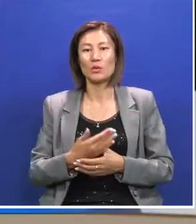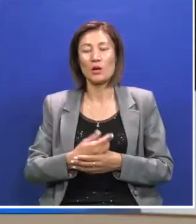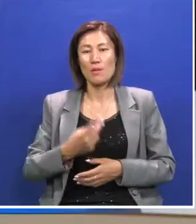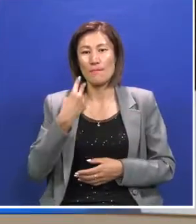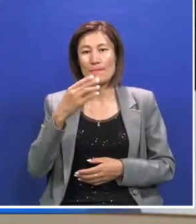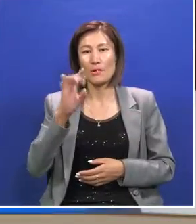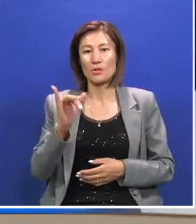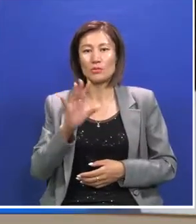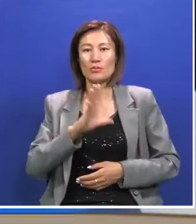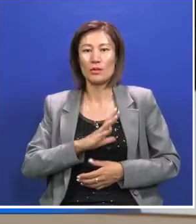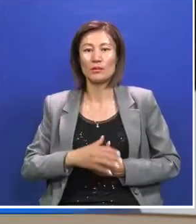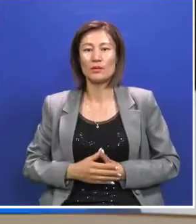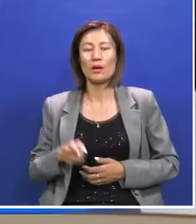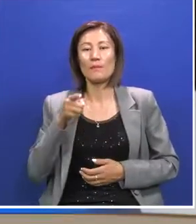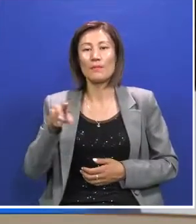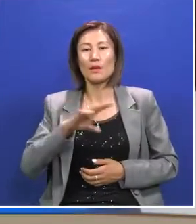үшін